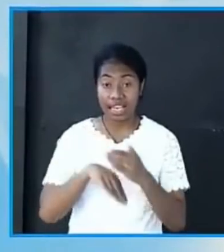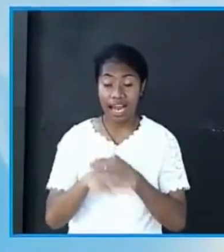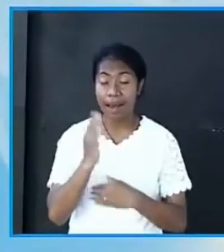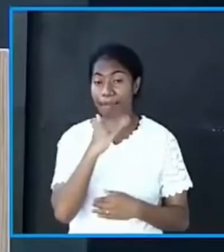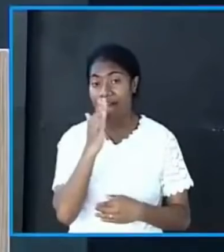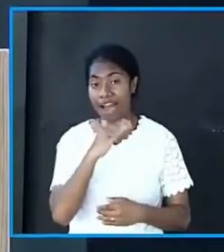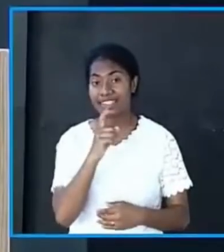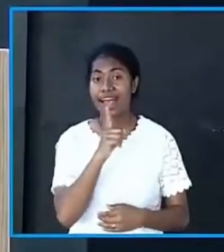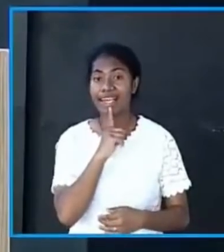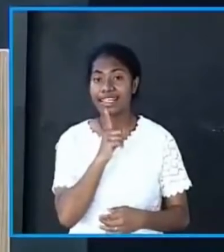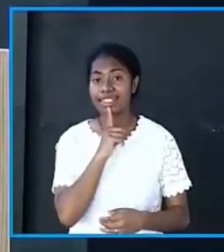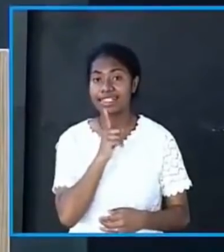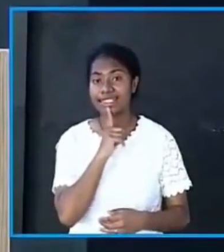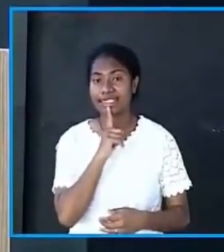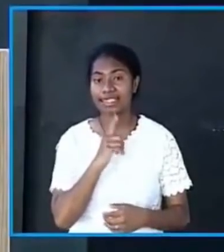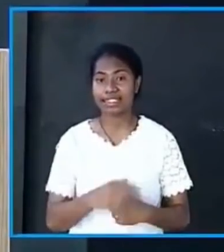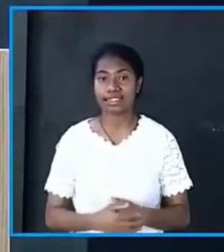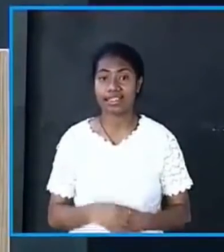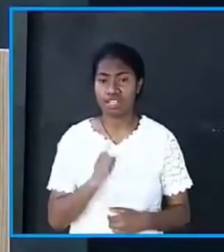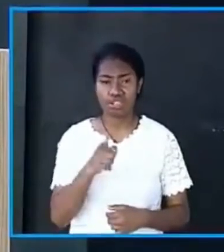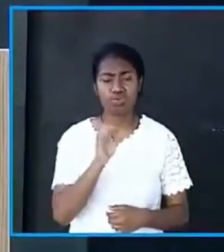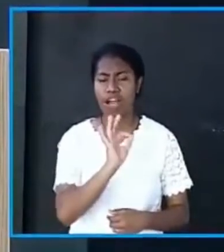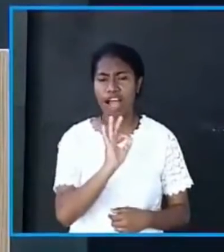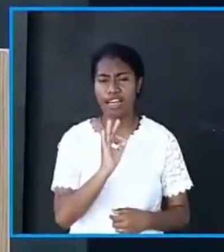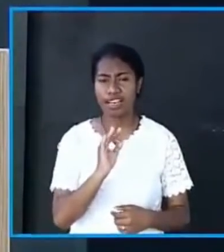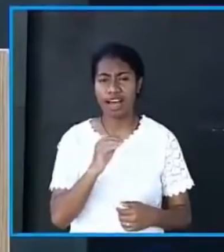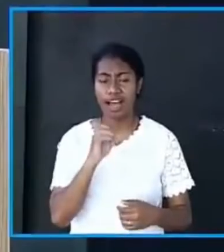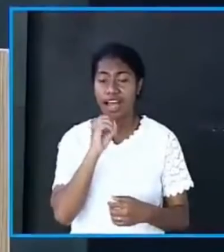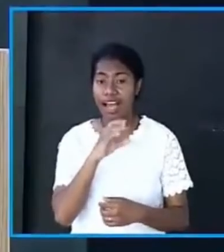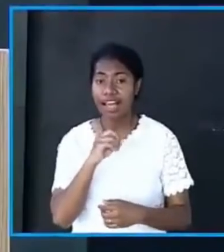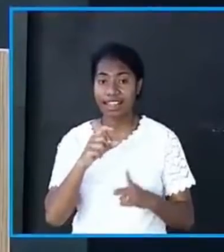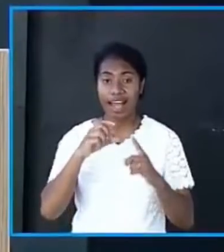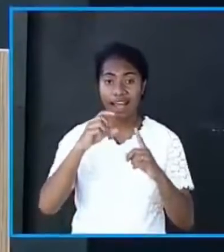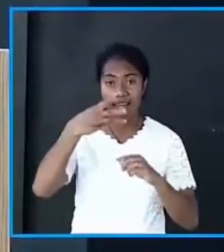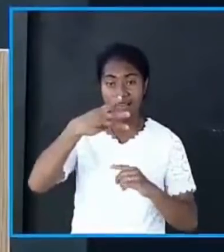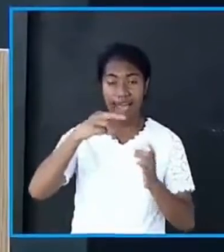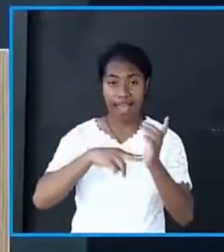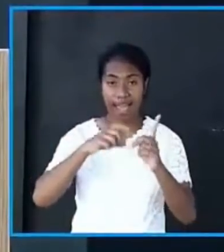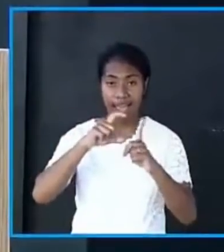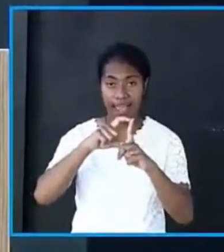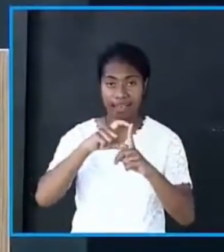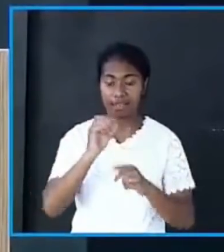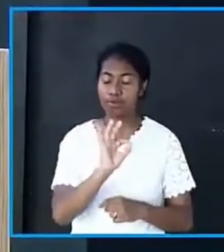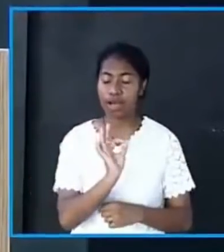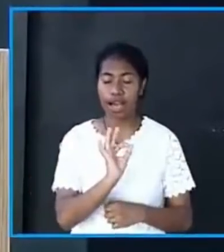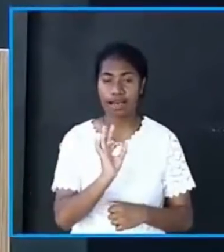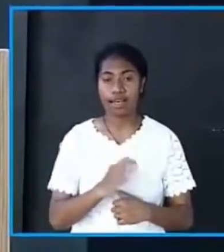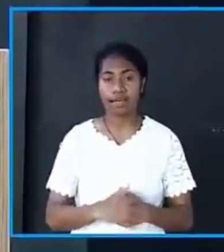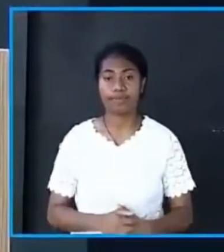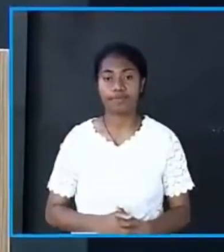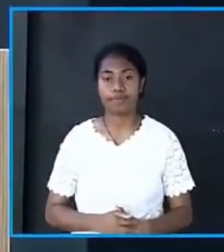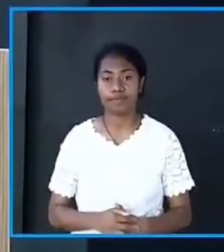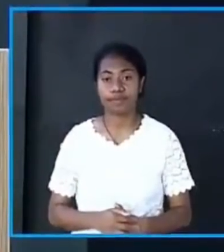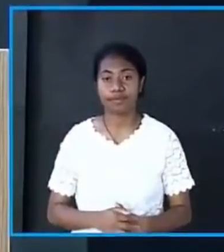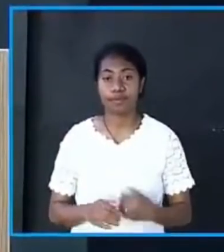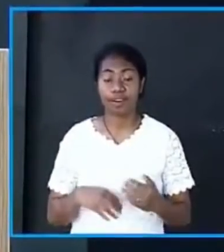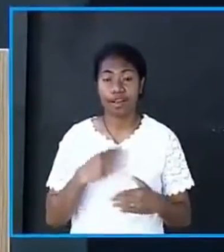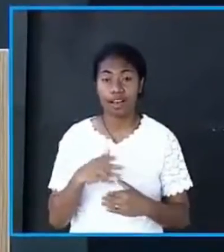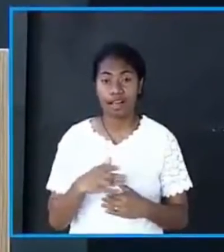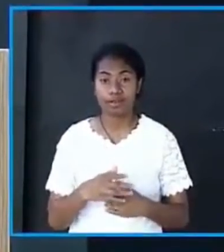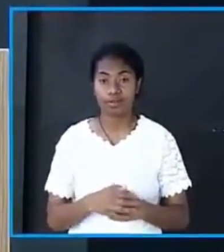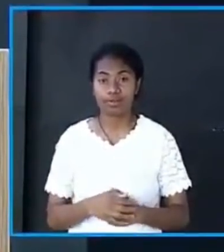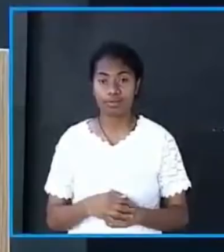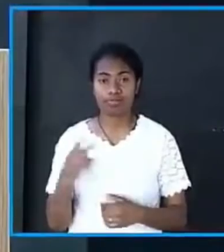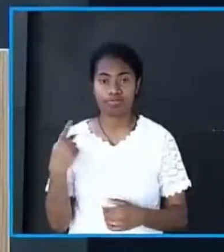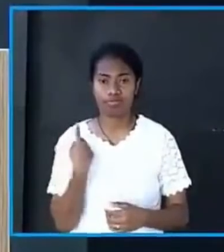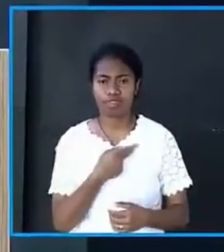tidak ada katae di sana menurut gambar kita menurut rupa kita Lalu bagaimana bisa muncul